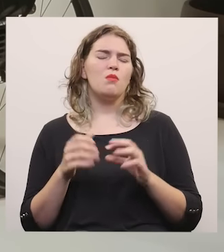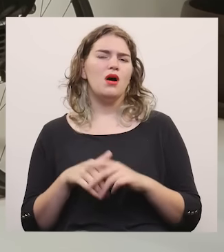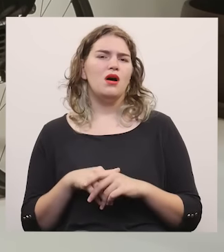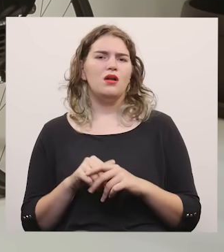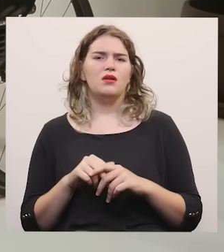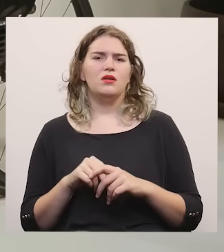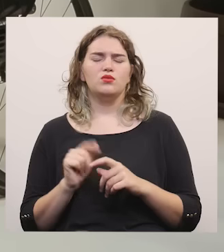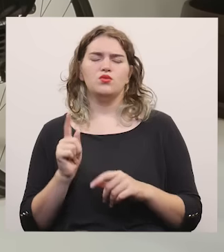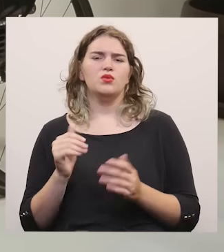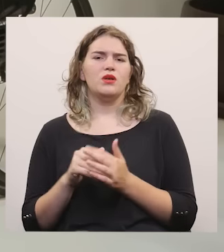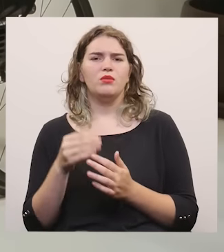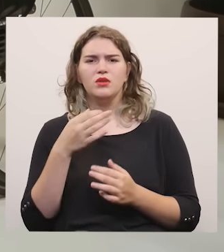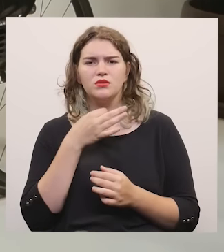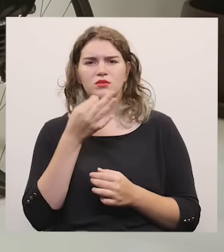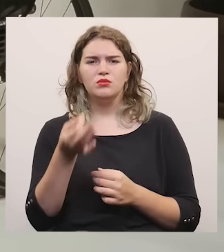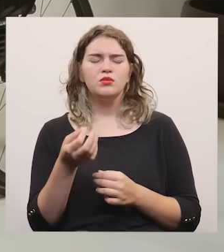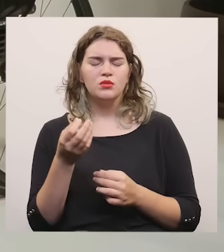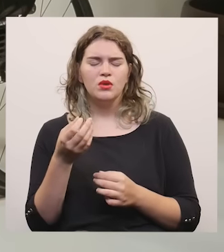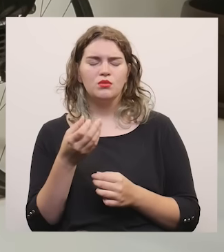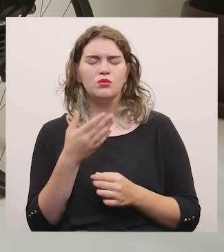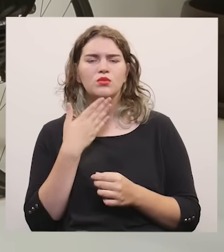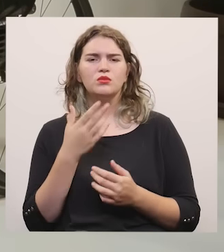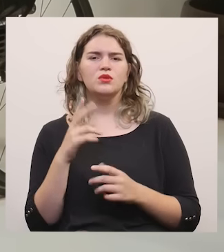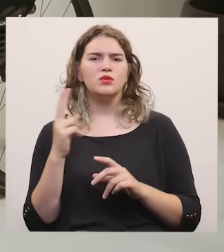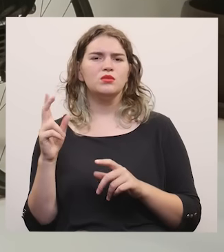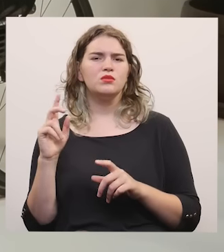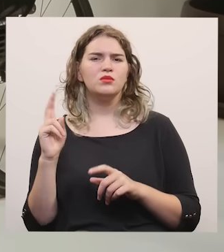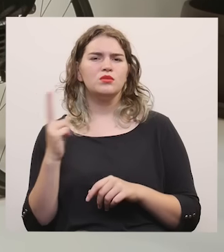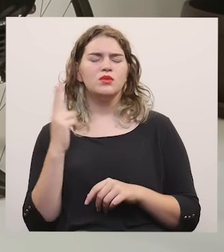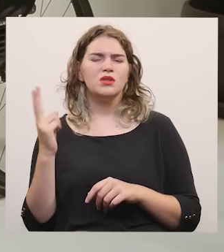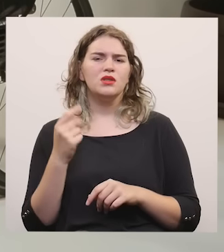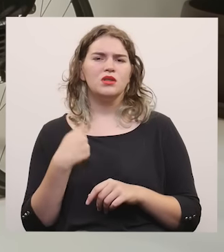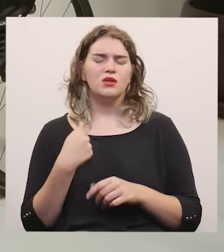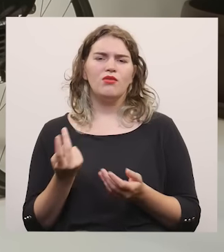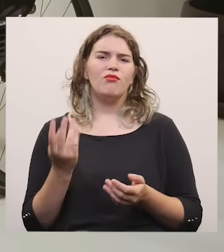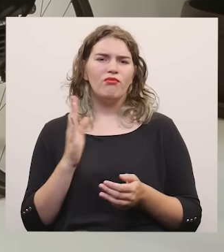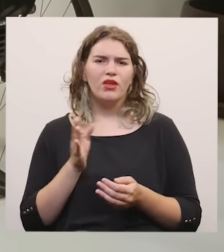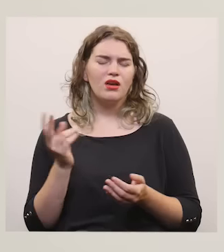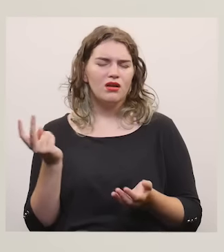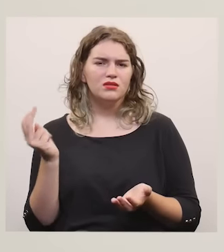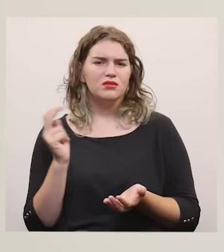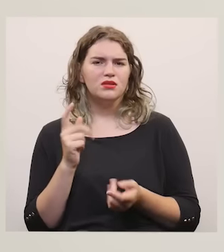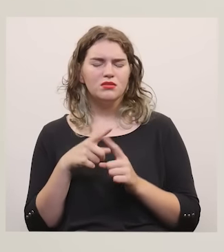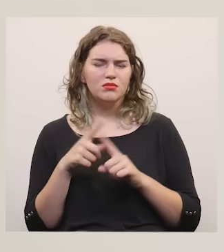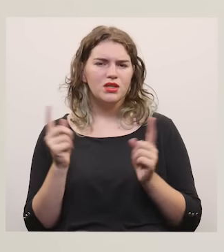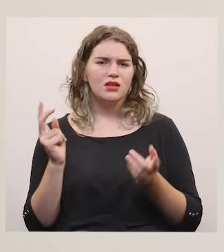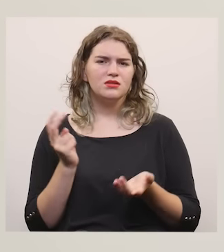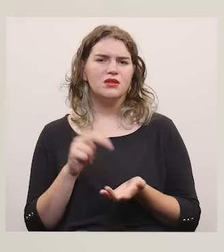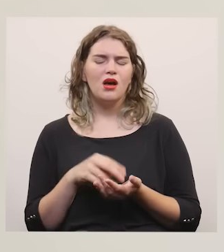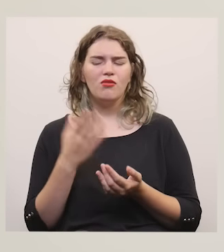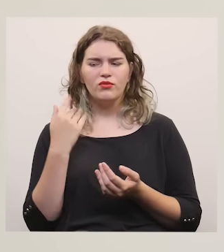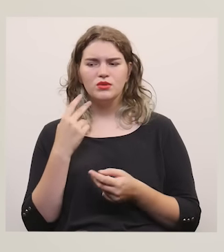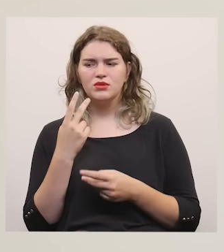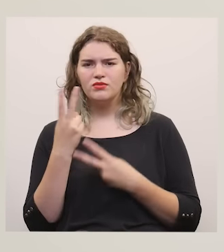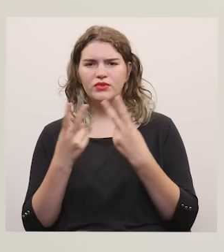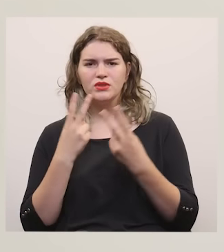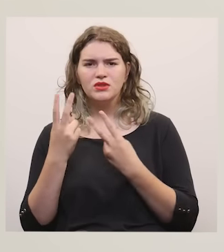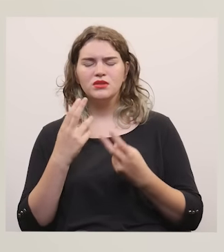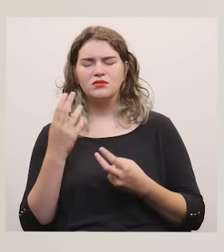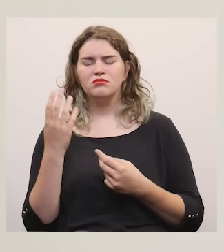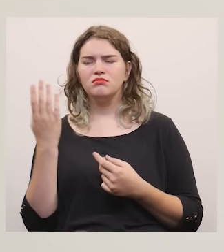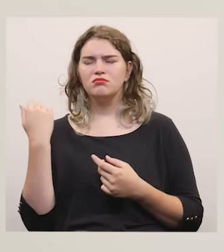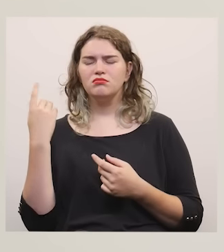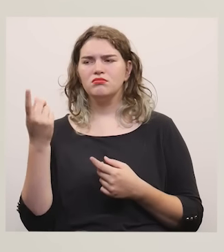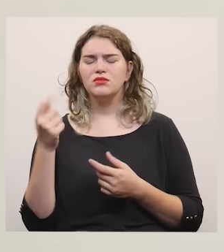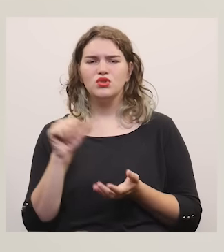cuvine. Nu, asta nu trebuie să mulțumim lui Dumnezeu. Nu, este un har de la El că ne ridicăm în fiecare dimineață în picioare. Am fost să vizitez ieri pe